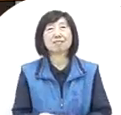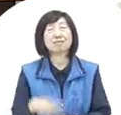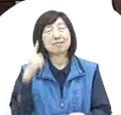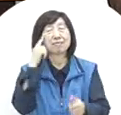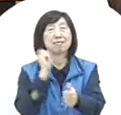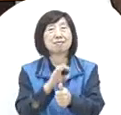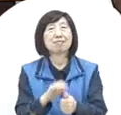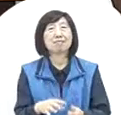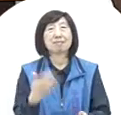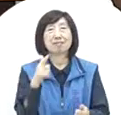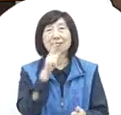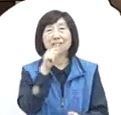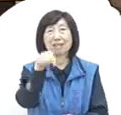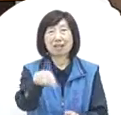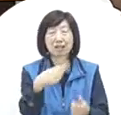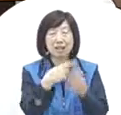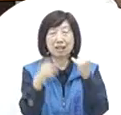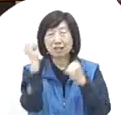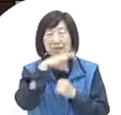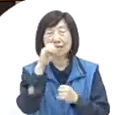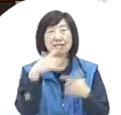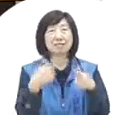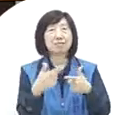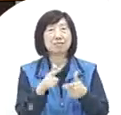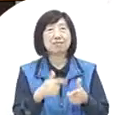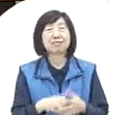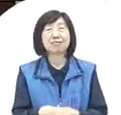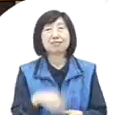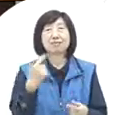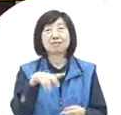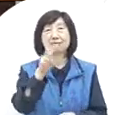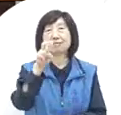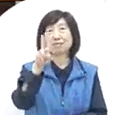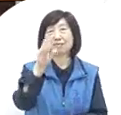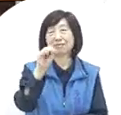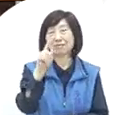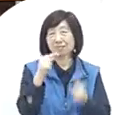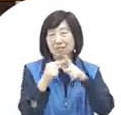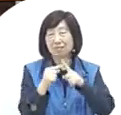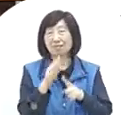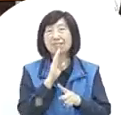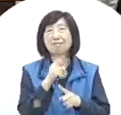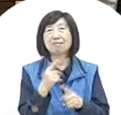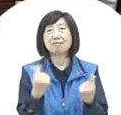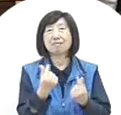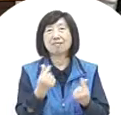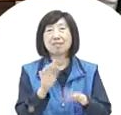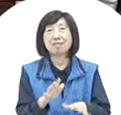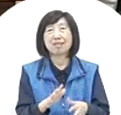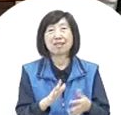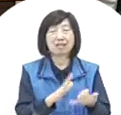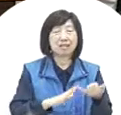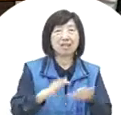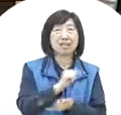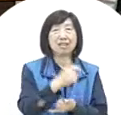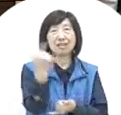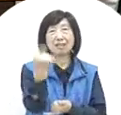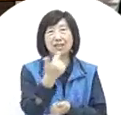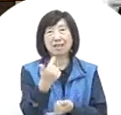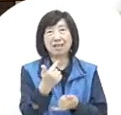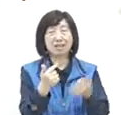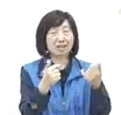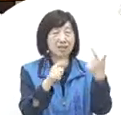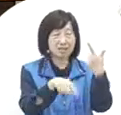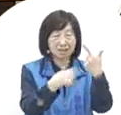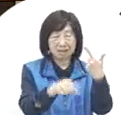我并不是说这个数字不好，我并不是说22万人，其实等于是现在目前全台有6个忧郁症人口，一个